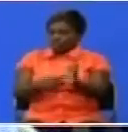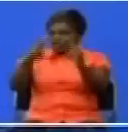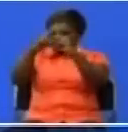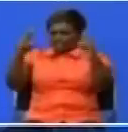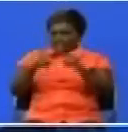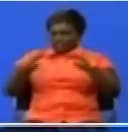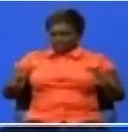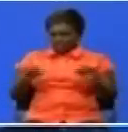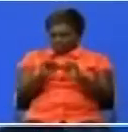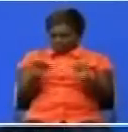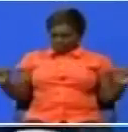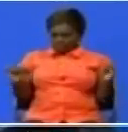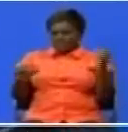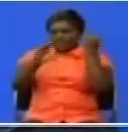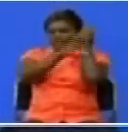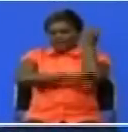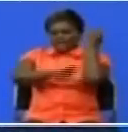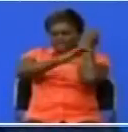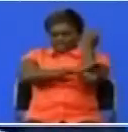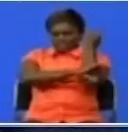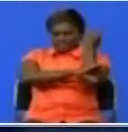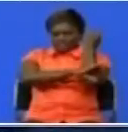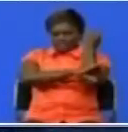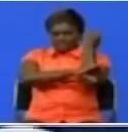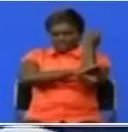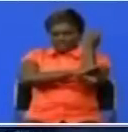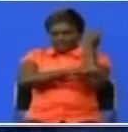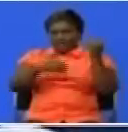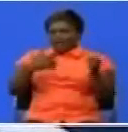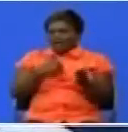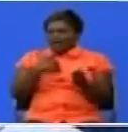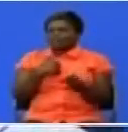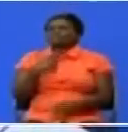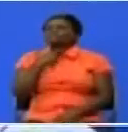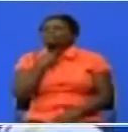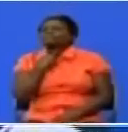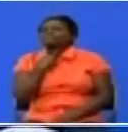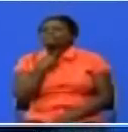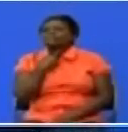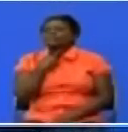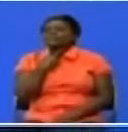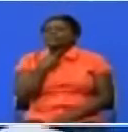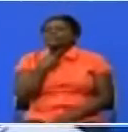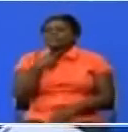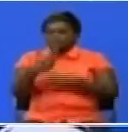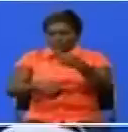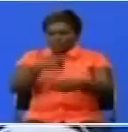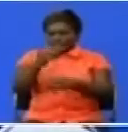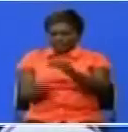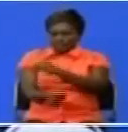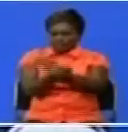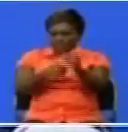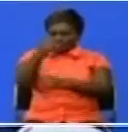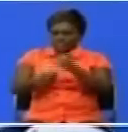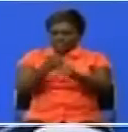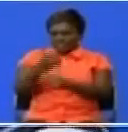International. As a country we have basically stagnated in terms of the score. For the last 4 years, we had a